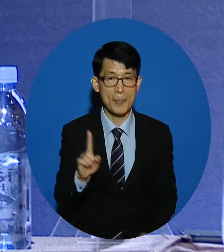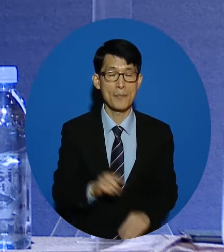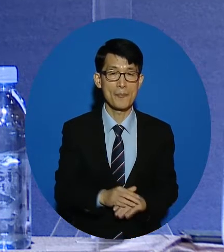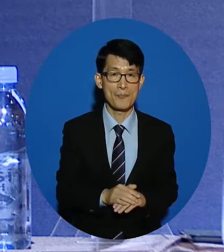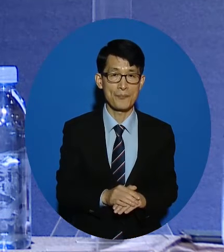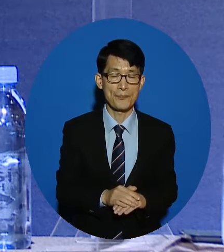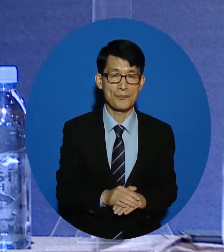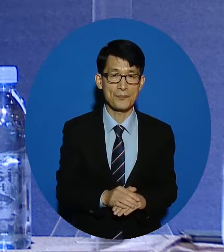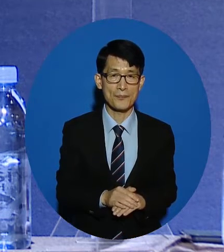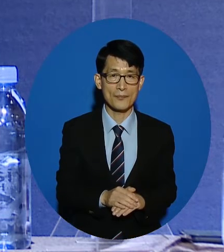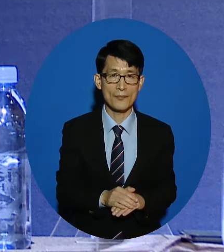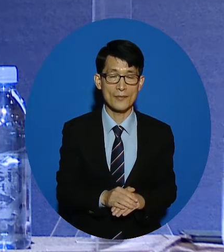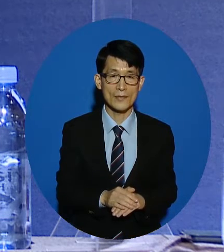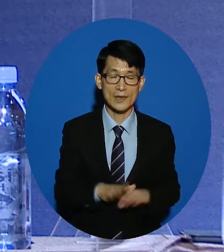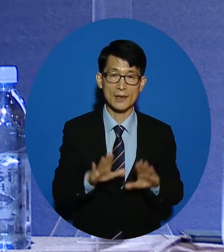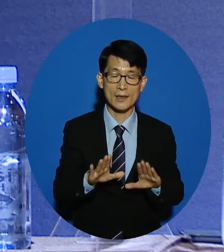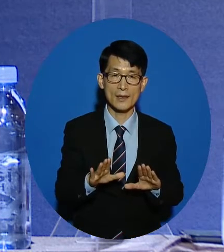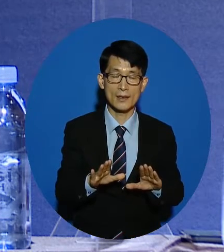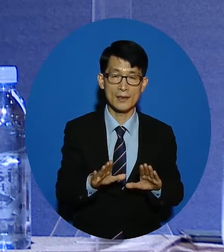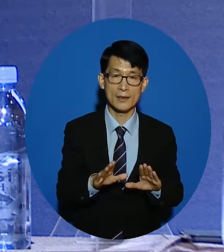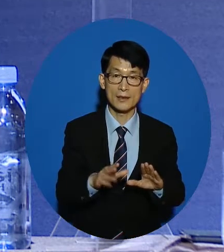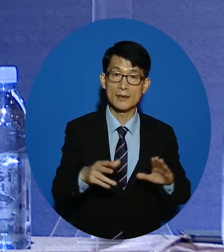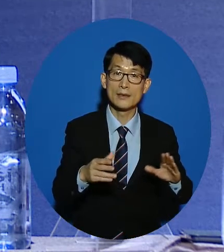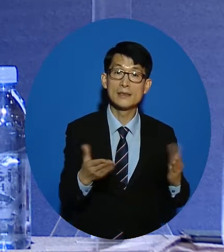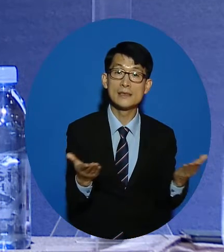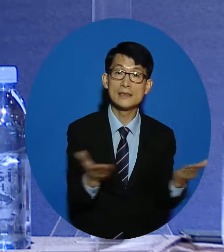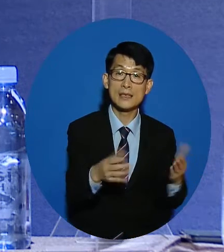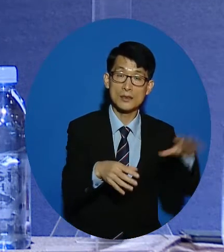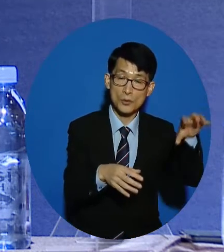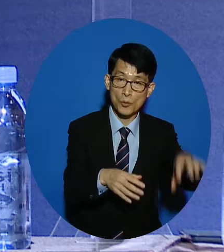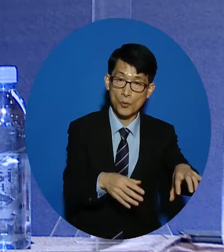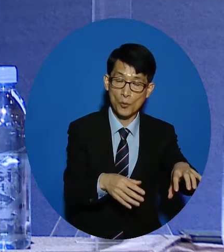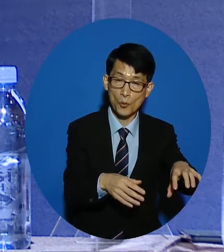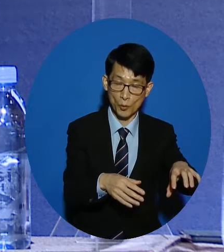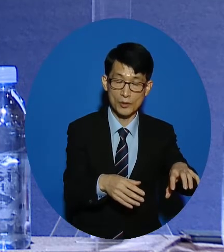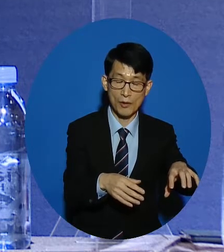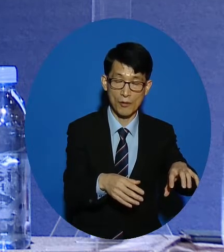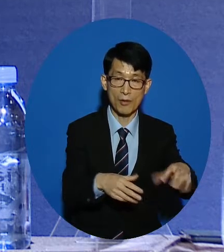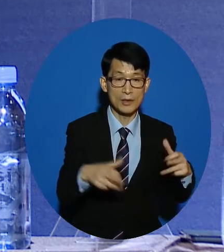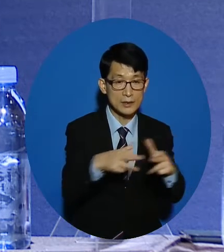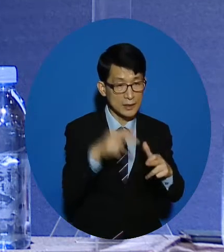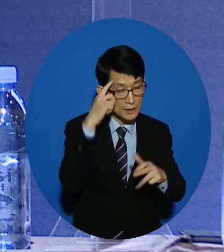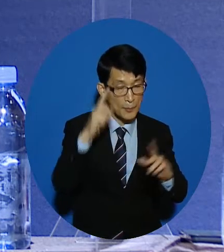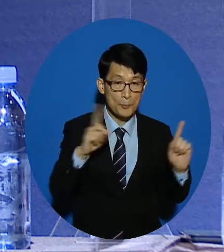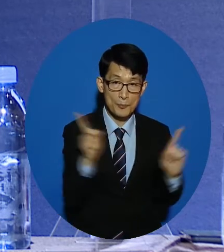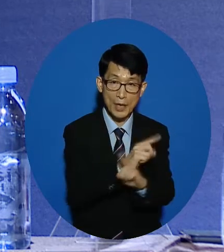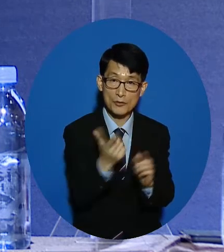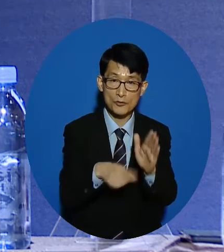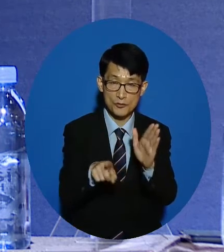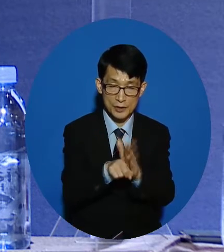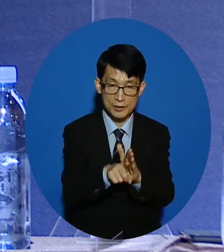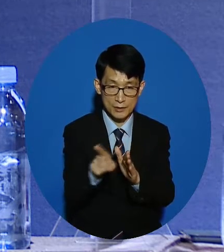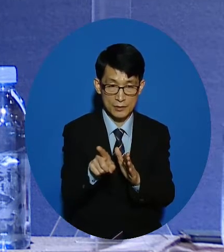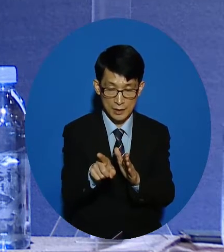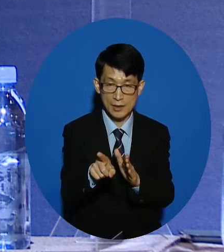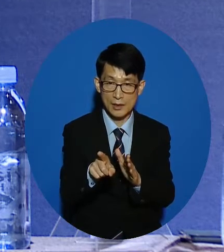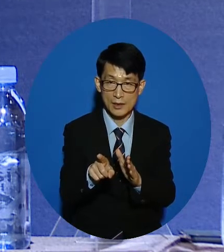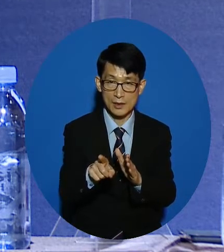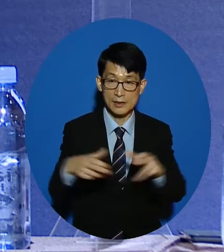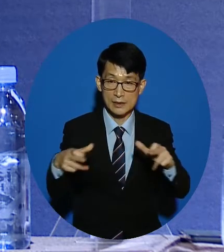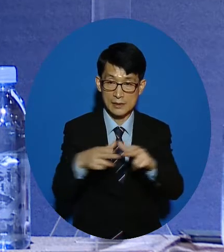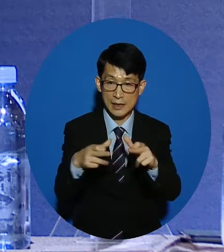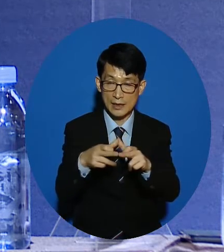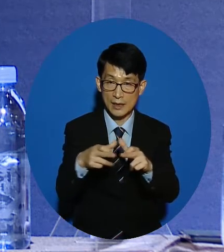말씀은 직장 내 장애인식 개선 교육의 장애 유형들을 고려해서 고루 배정해서 정확하게 장애